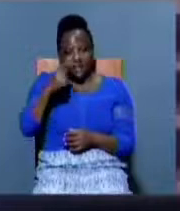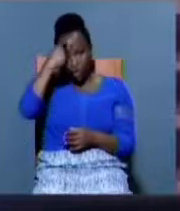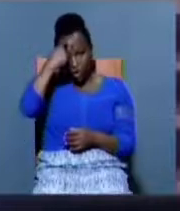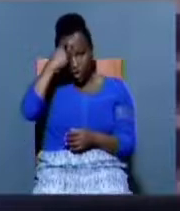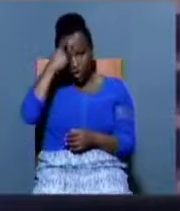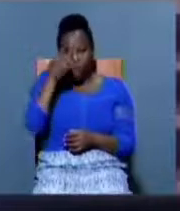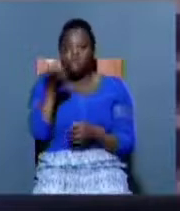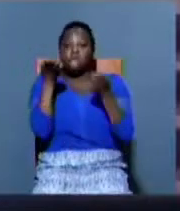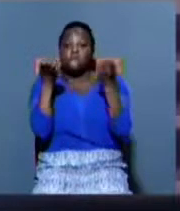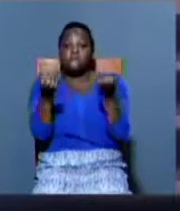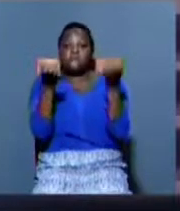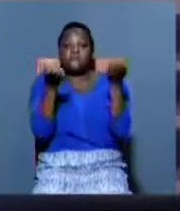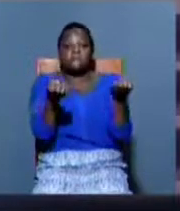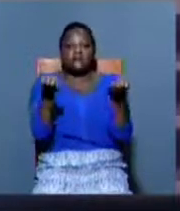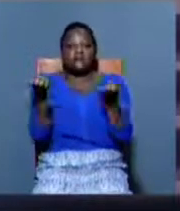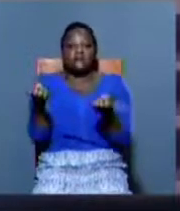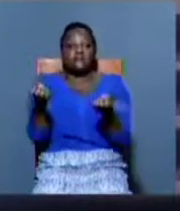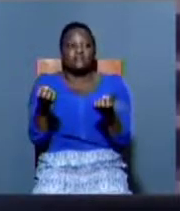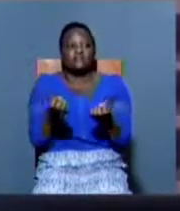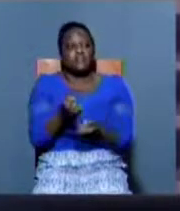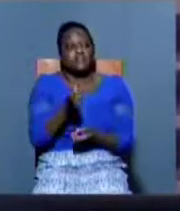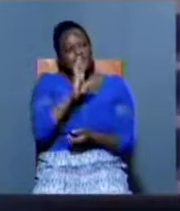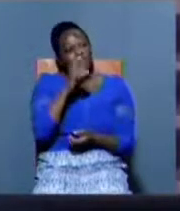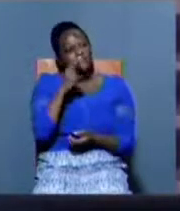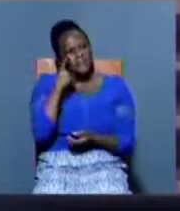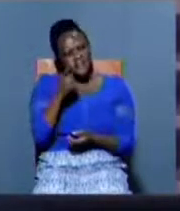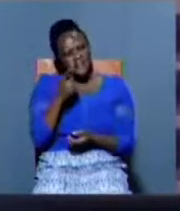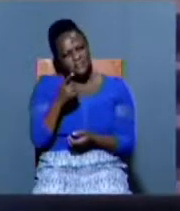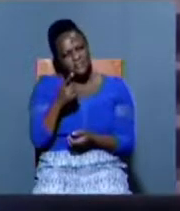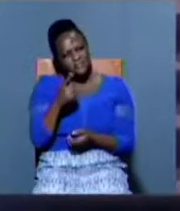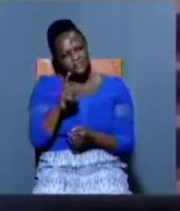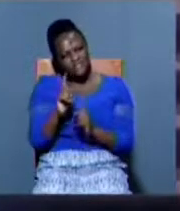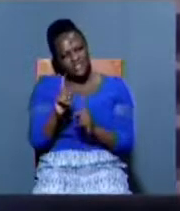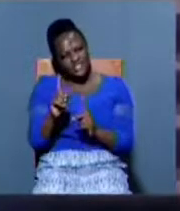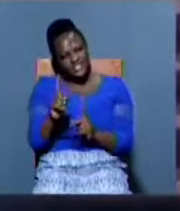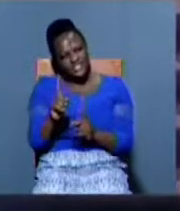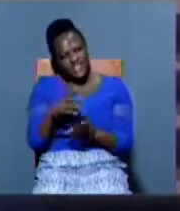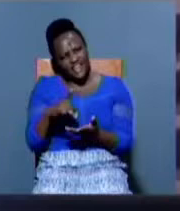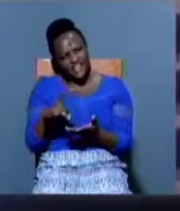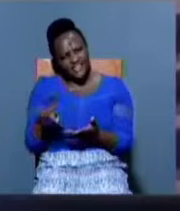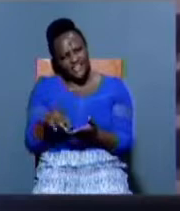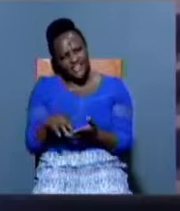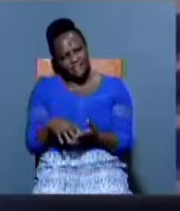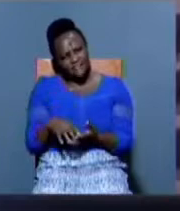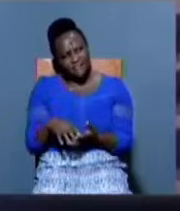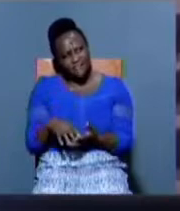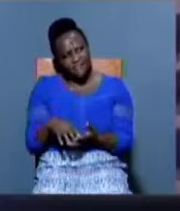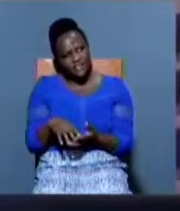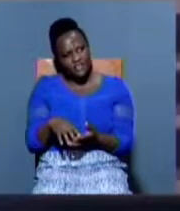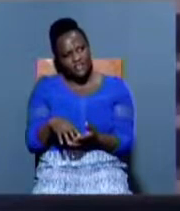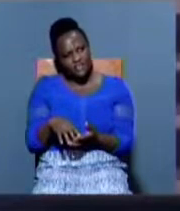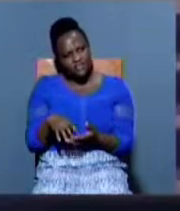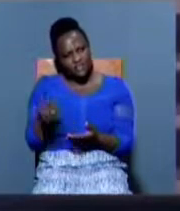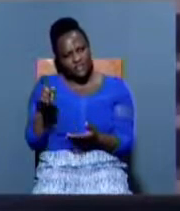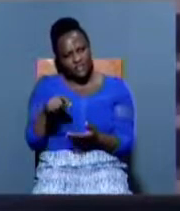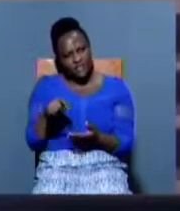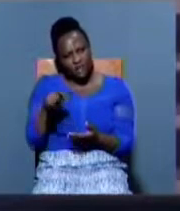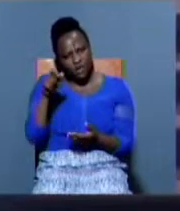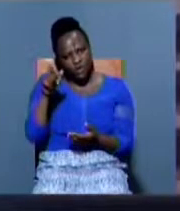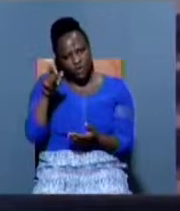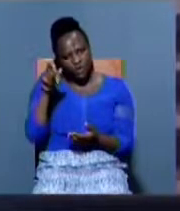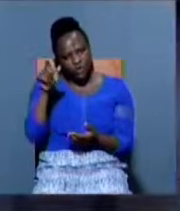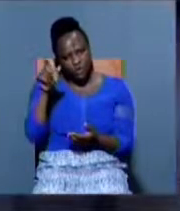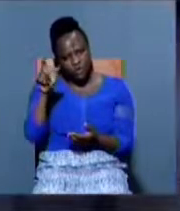Na mimi nimejaribu kujaribu nikiwa hapo Dar es Salaam barabarani, ukisimamisha gari basi wakija wale wanaoomba, ukishusha kioo na